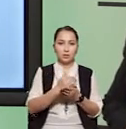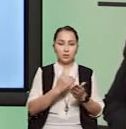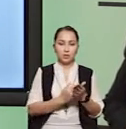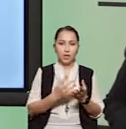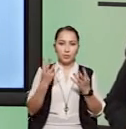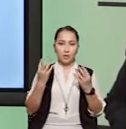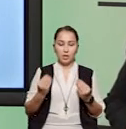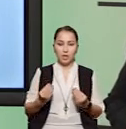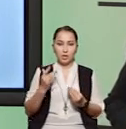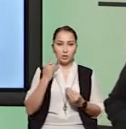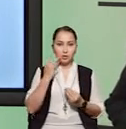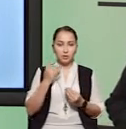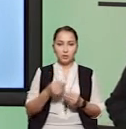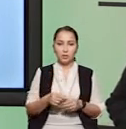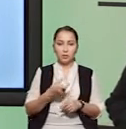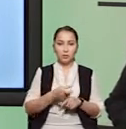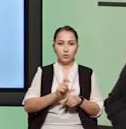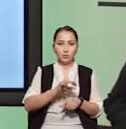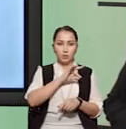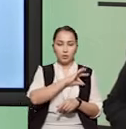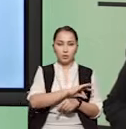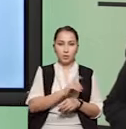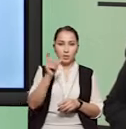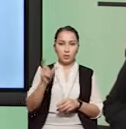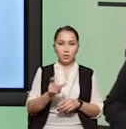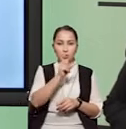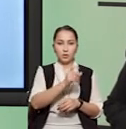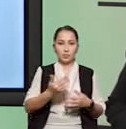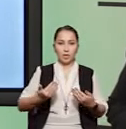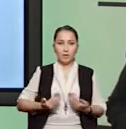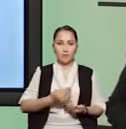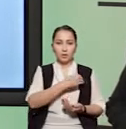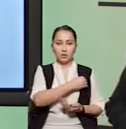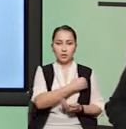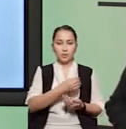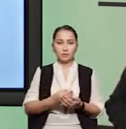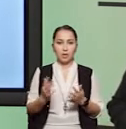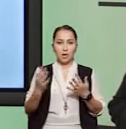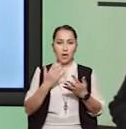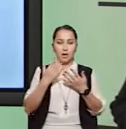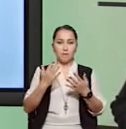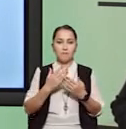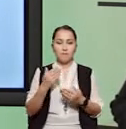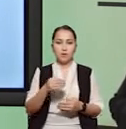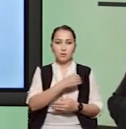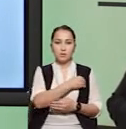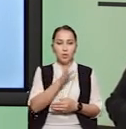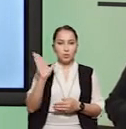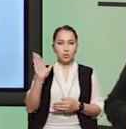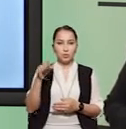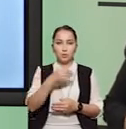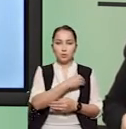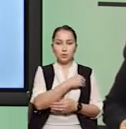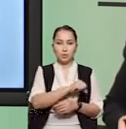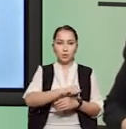kundalik hayotimizda juda ko'p ishlatamiz. Insonlarni, hayvonlarni temperaturasini, havoni temperaturasini,